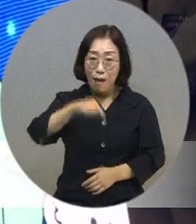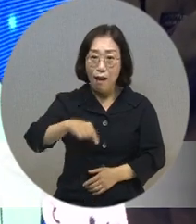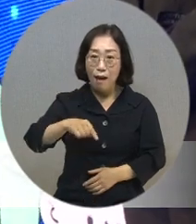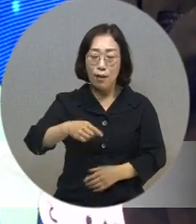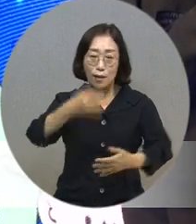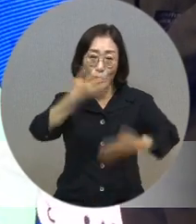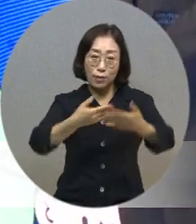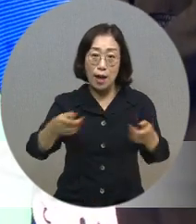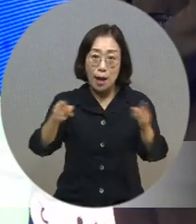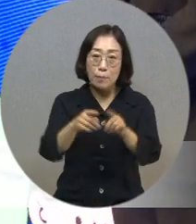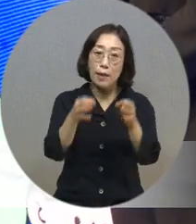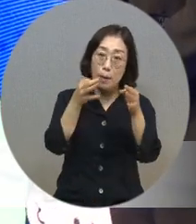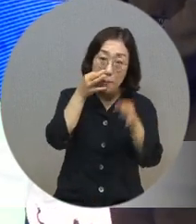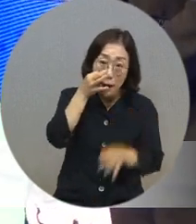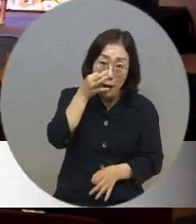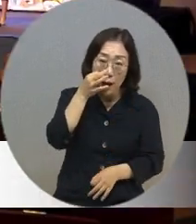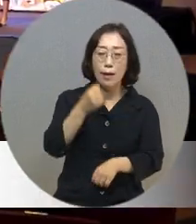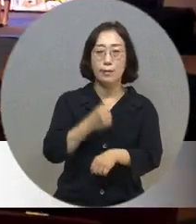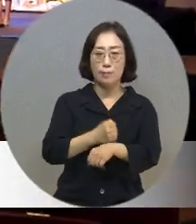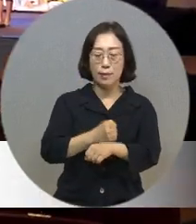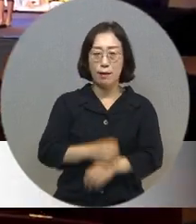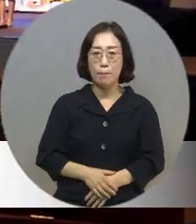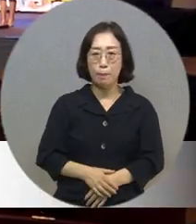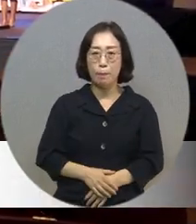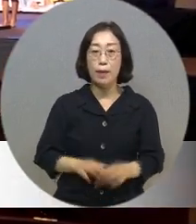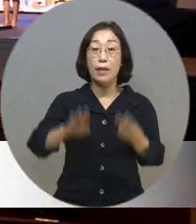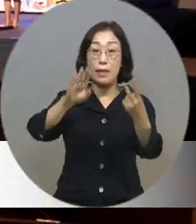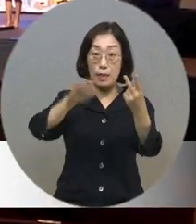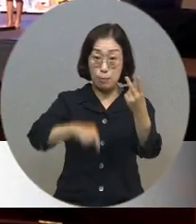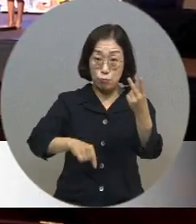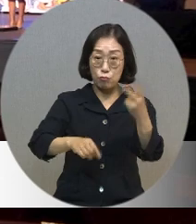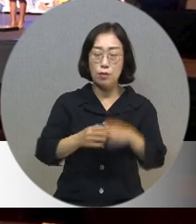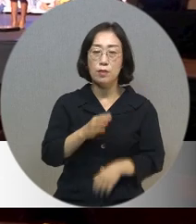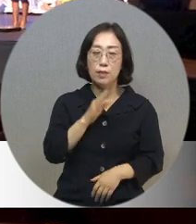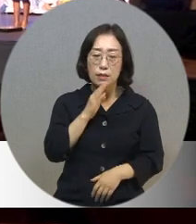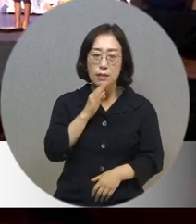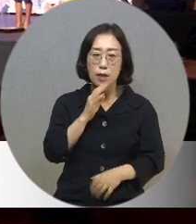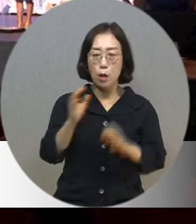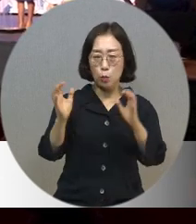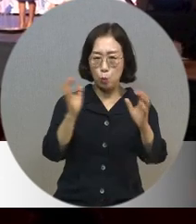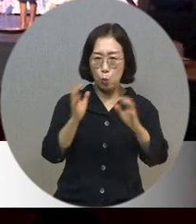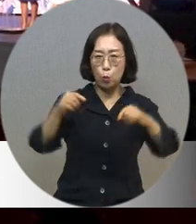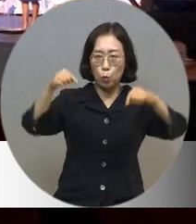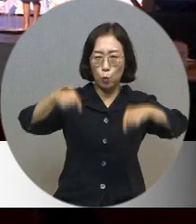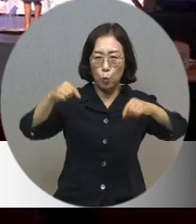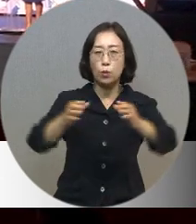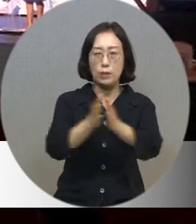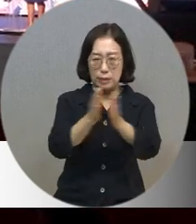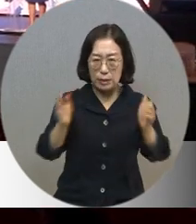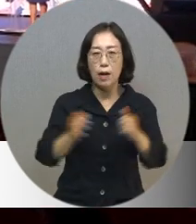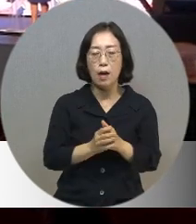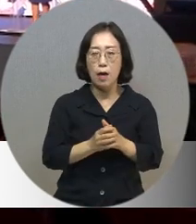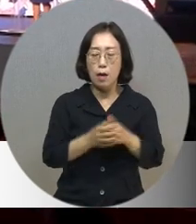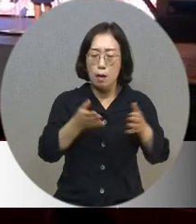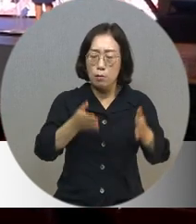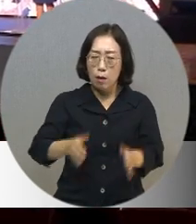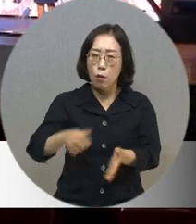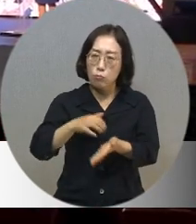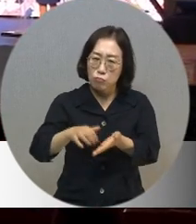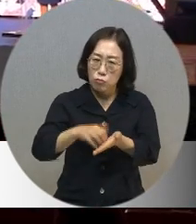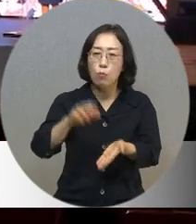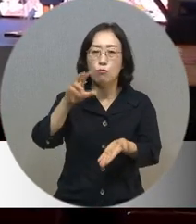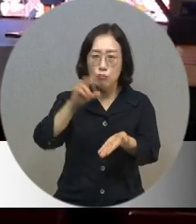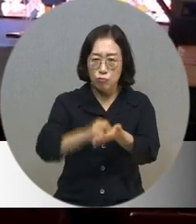세편을 함께 시청했습니다 2부에서는 본격적인 토론회로 출생률 제고방안 부모교육